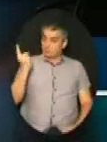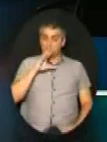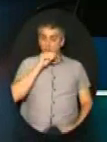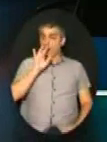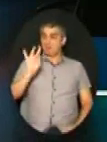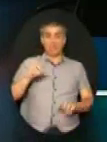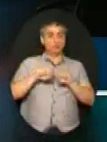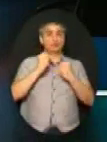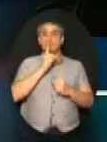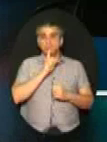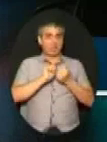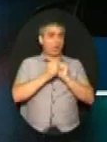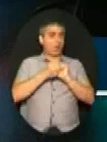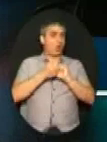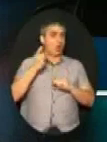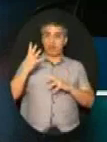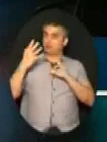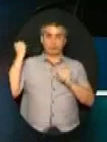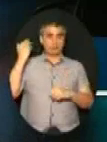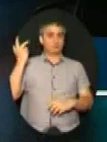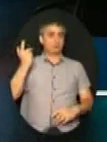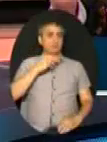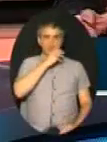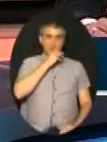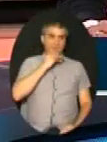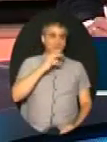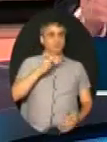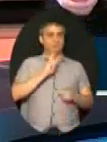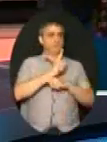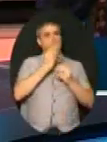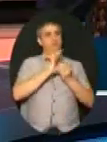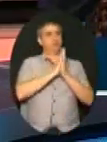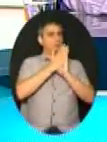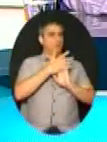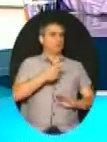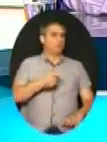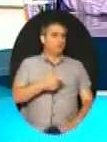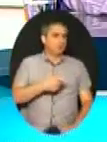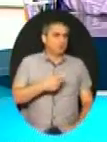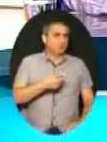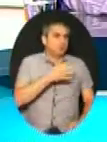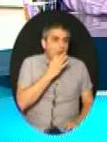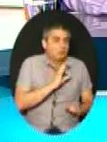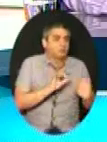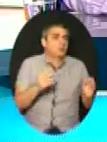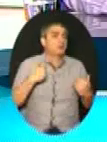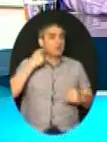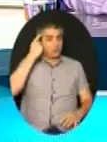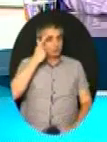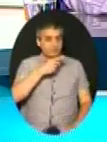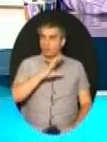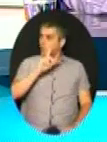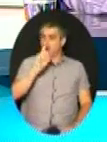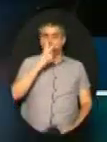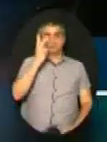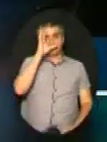שוברים שתיקה. כל מיני משנים להשגרירות האמריקאית. הוא מדבר על התנחלויות. זה מסוכן לדמוקרטיה. שאלה מצוינת. אני חושב שבימין... אולי